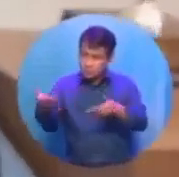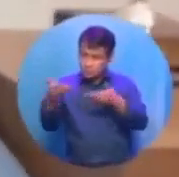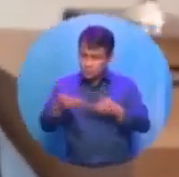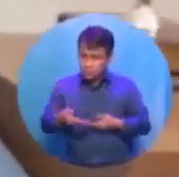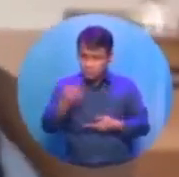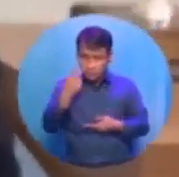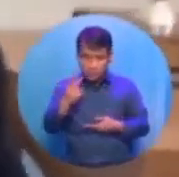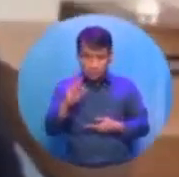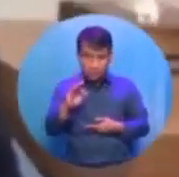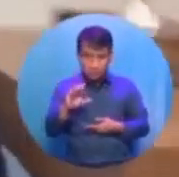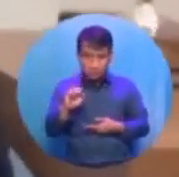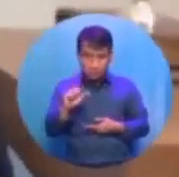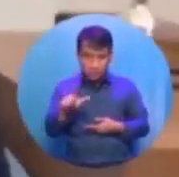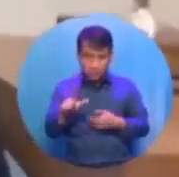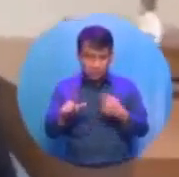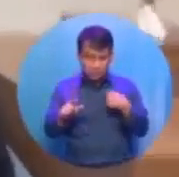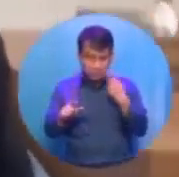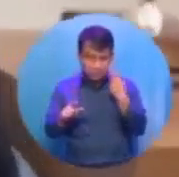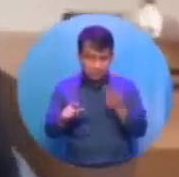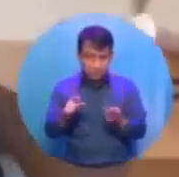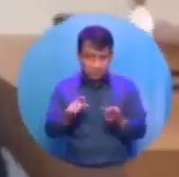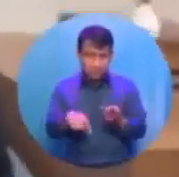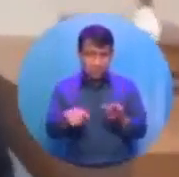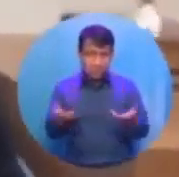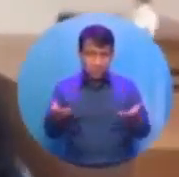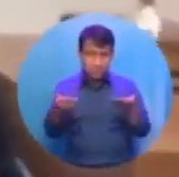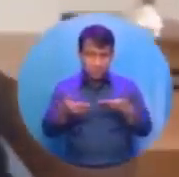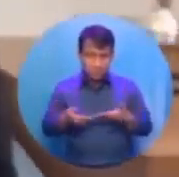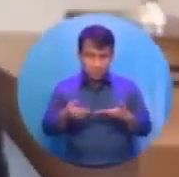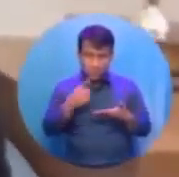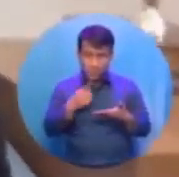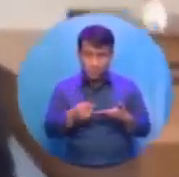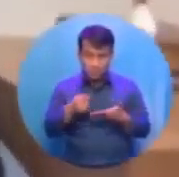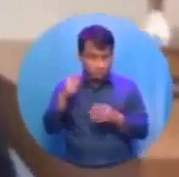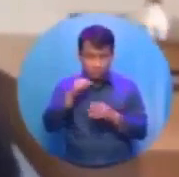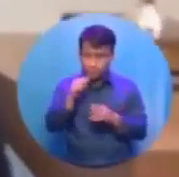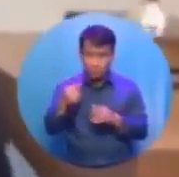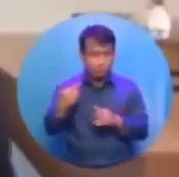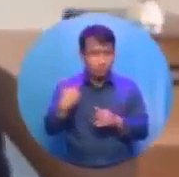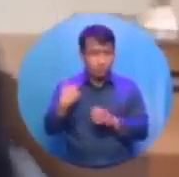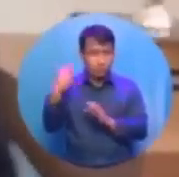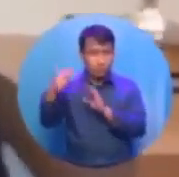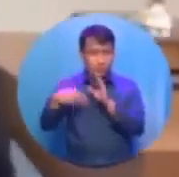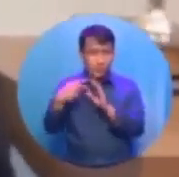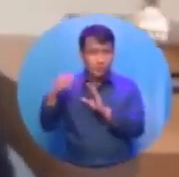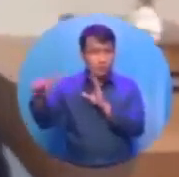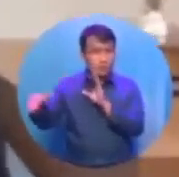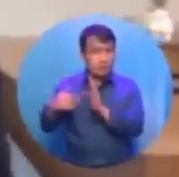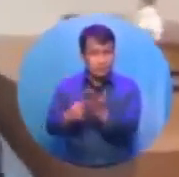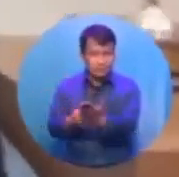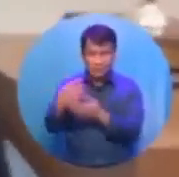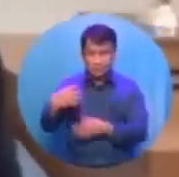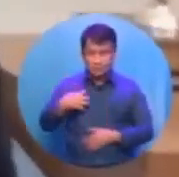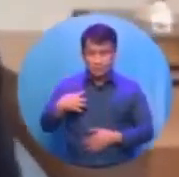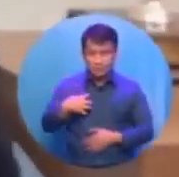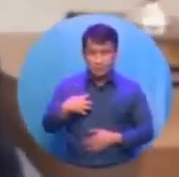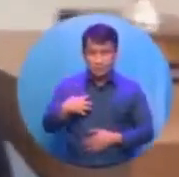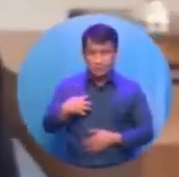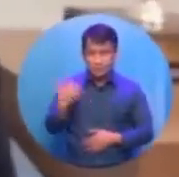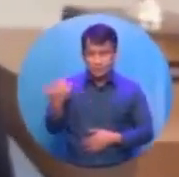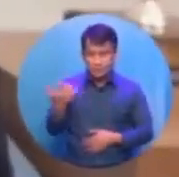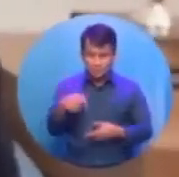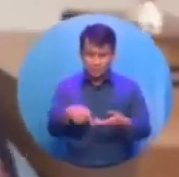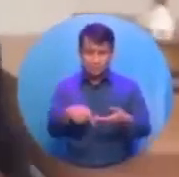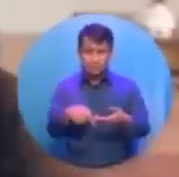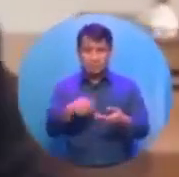probable cause. Kung ako naman po si fiscal, hindi ko po nakita yung video dahil hindi sa akin pinakita ng police, ang